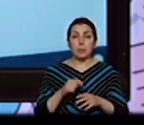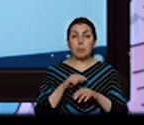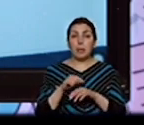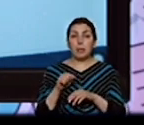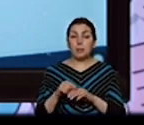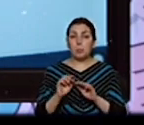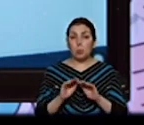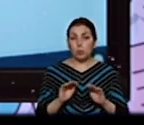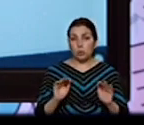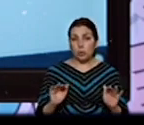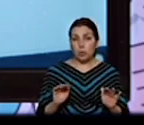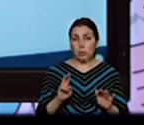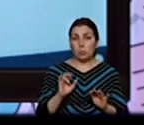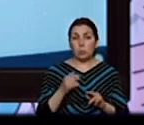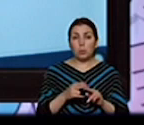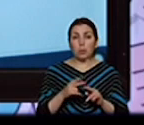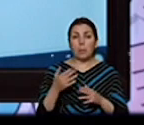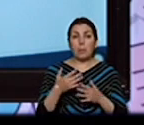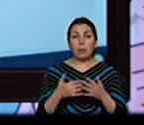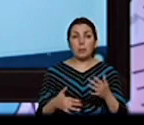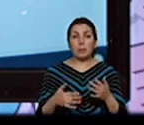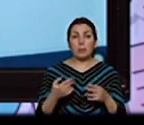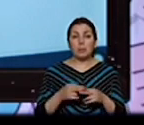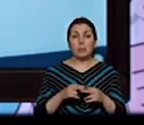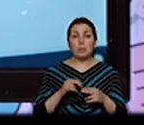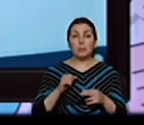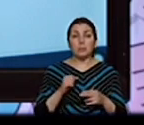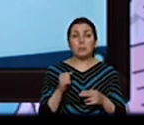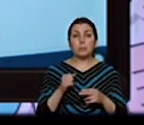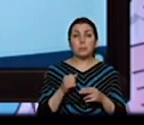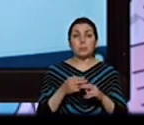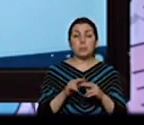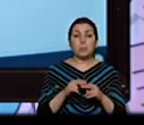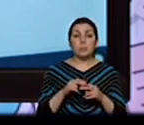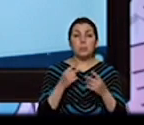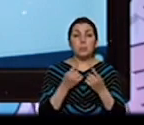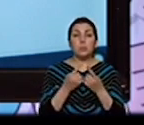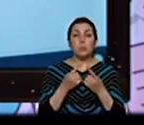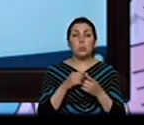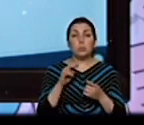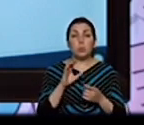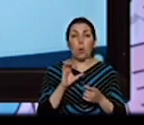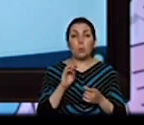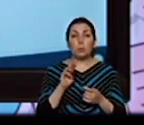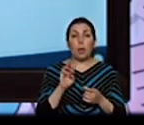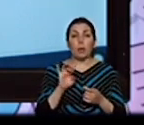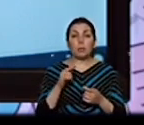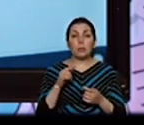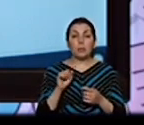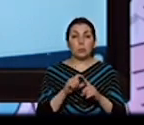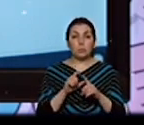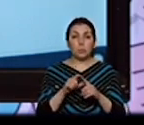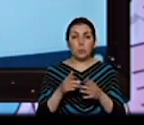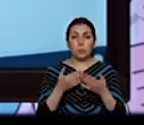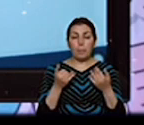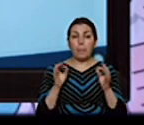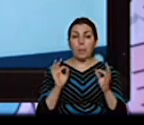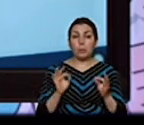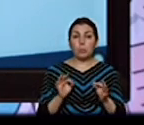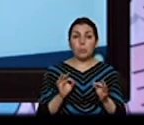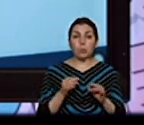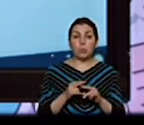Ba'zi bolajonlar, bu matnda do'stlariga so'zi yo'q edi-ku degan javobni berishyapti.